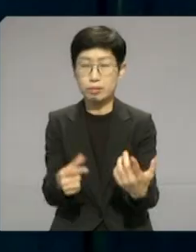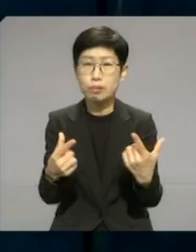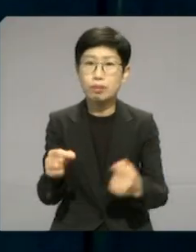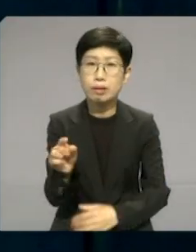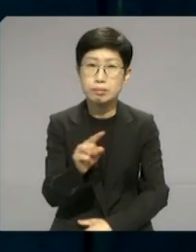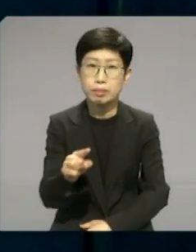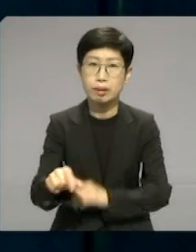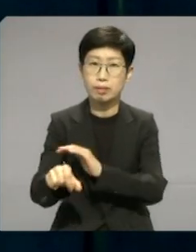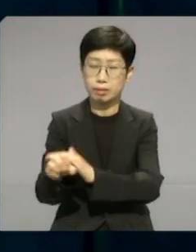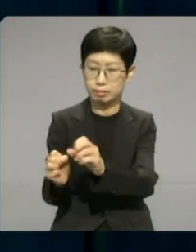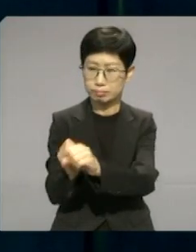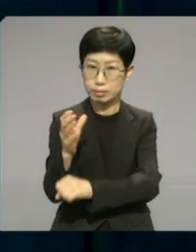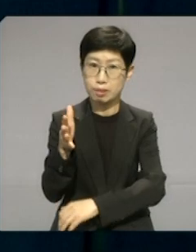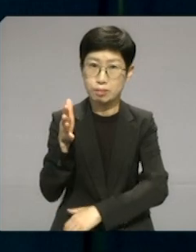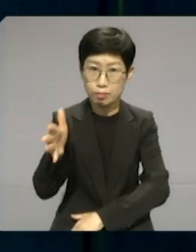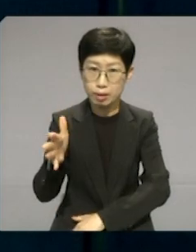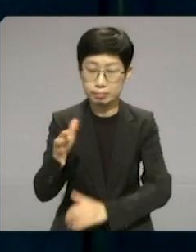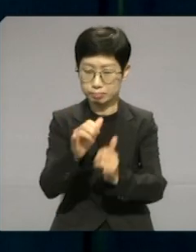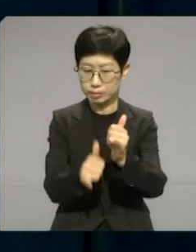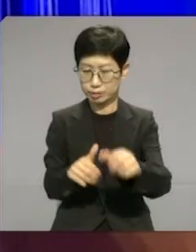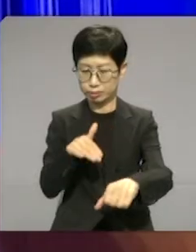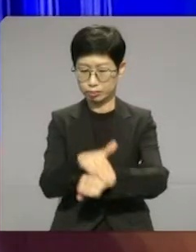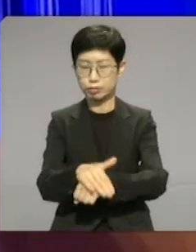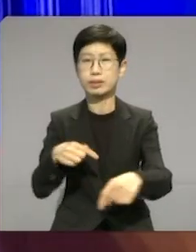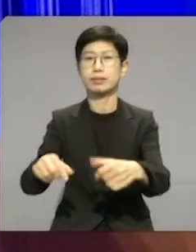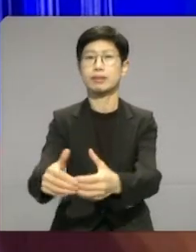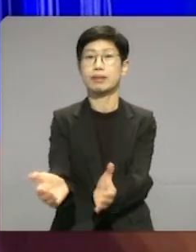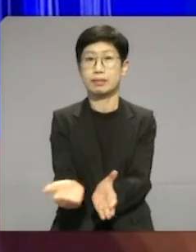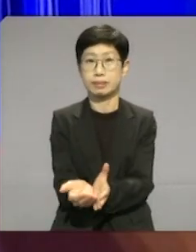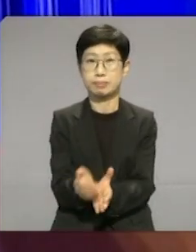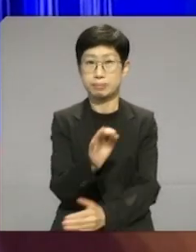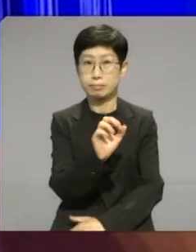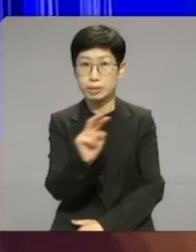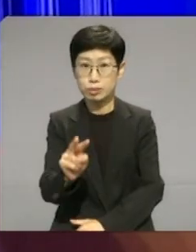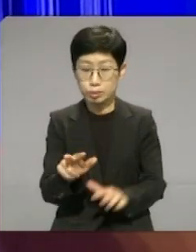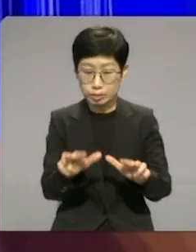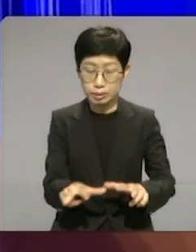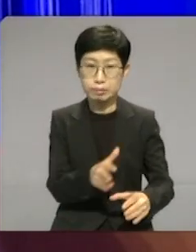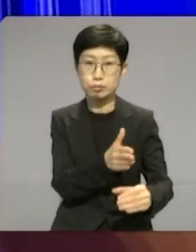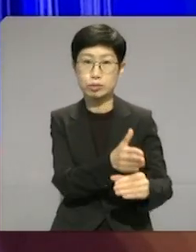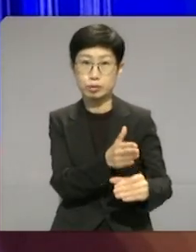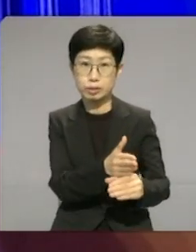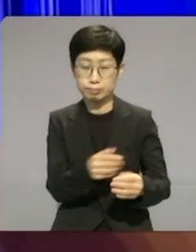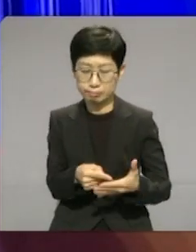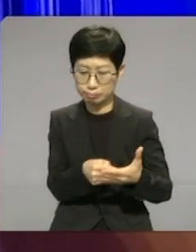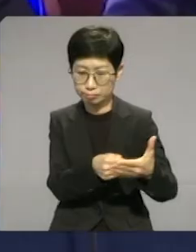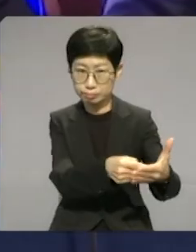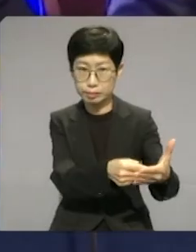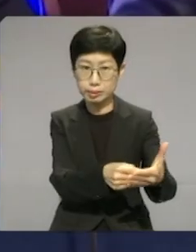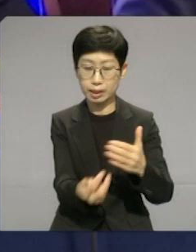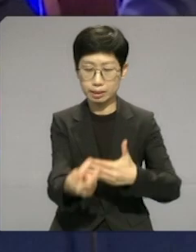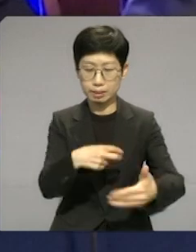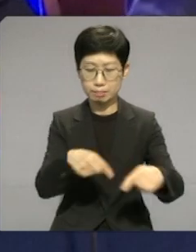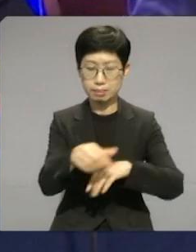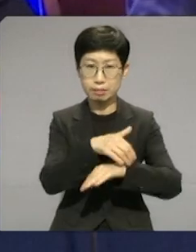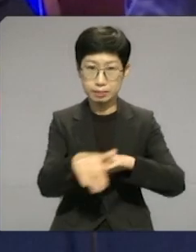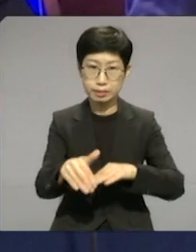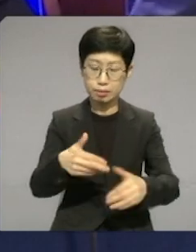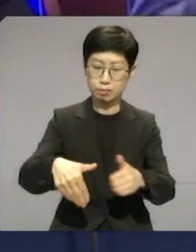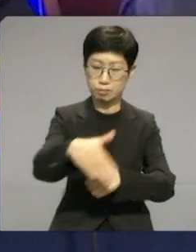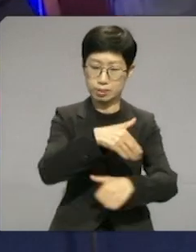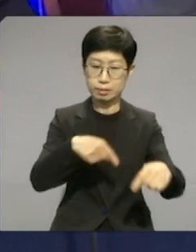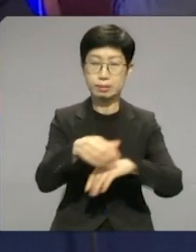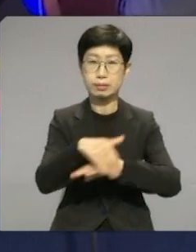공통점은 극우 성향 민족주의 정당이라는 것. 이들은 EU의 현 주류 세력이 추진해온 이민 정책과 녹색